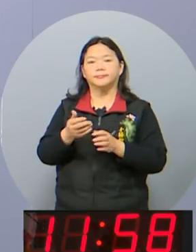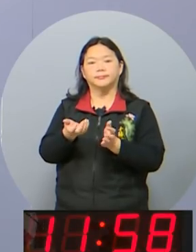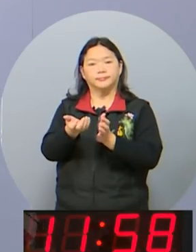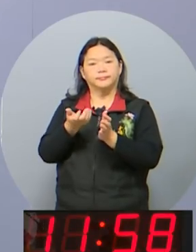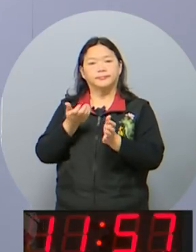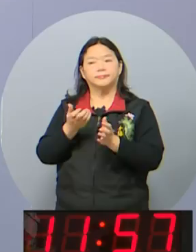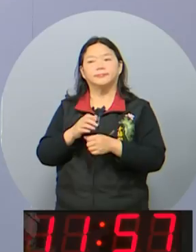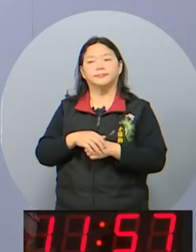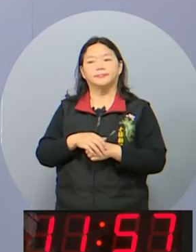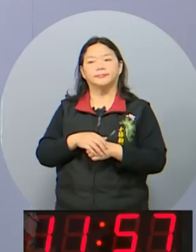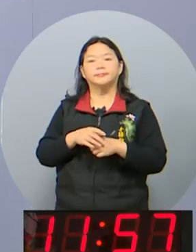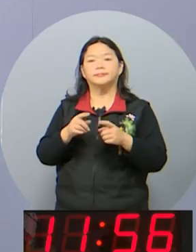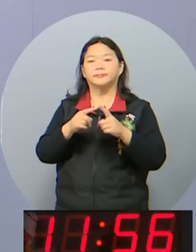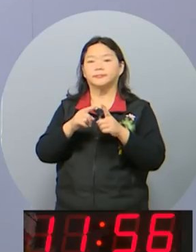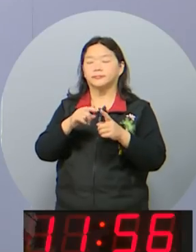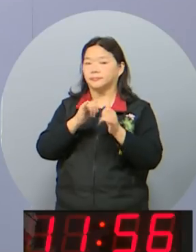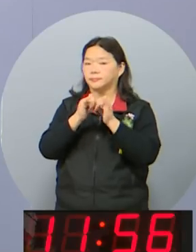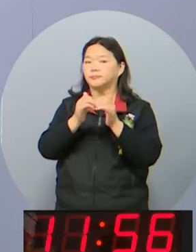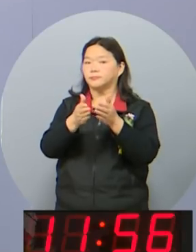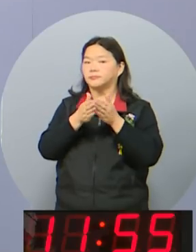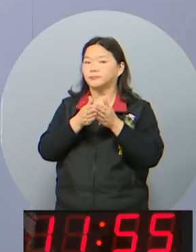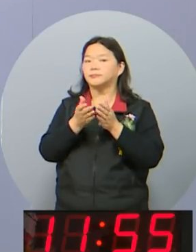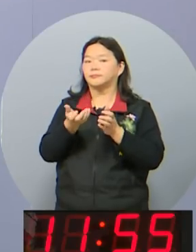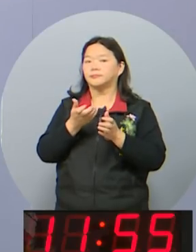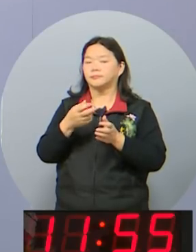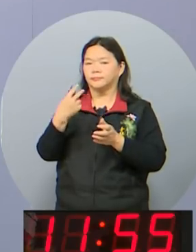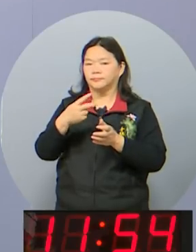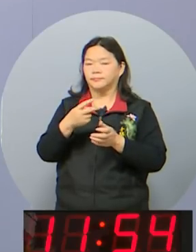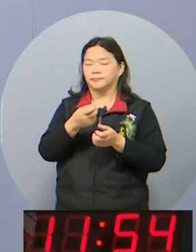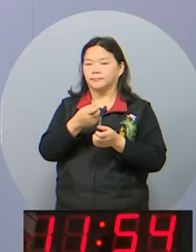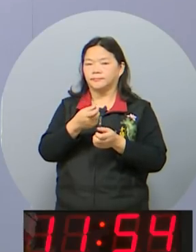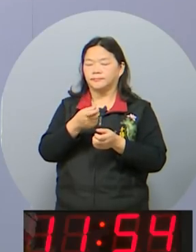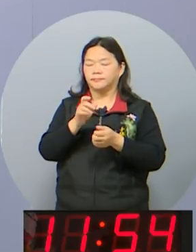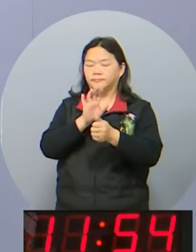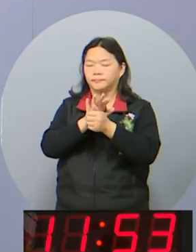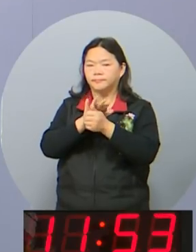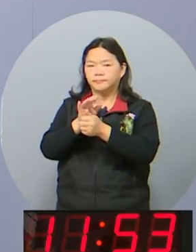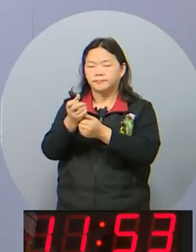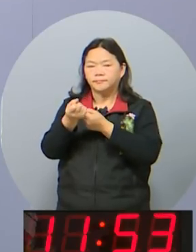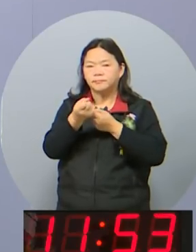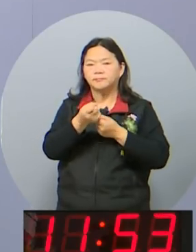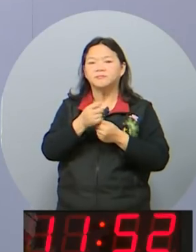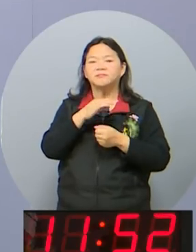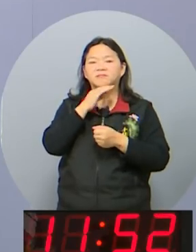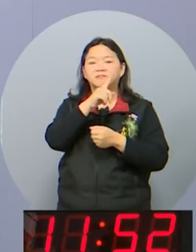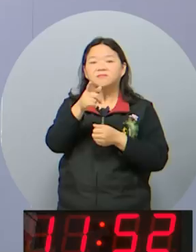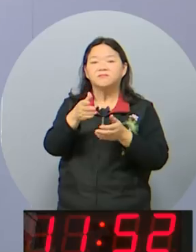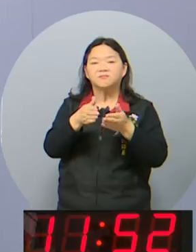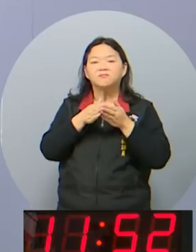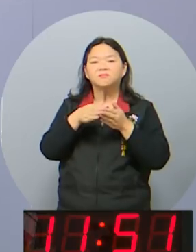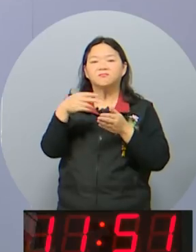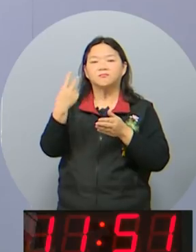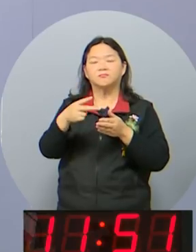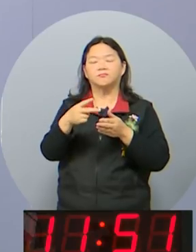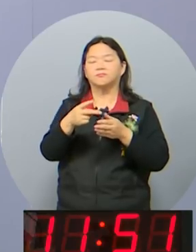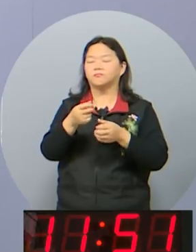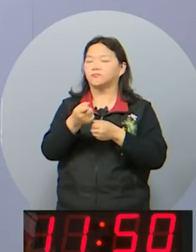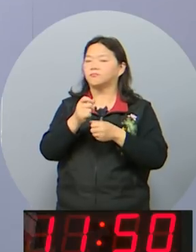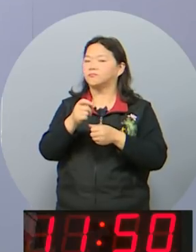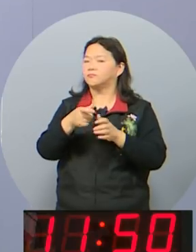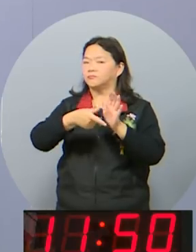我会提前争，我会在人民需要之前来做这个争取这个动作，那不会等到大家需要的时候